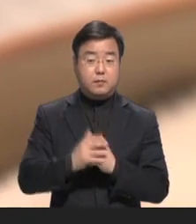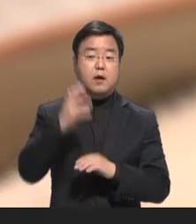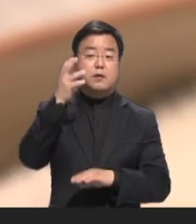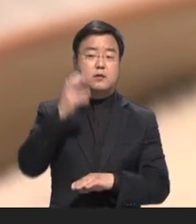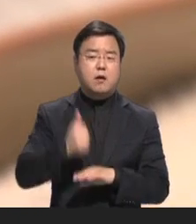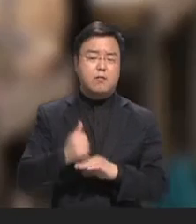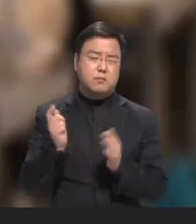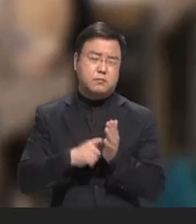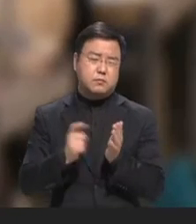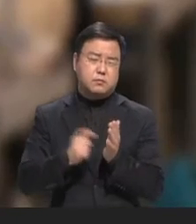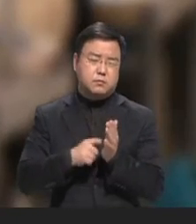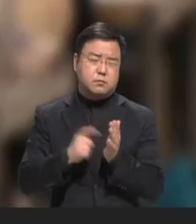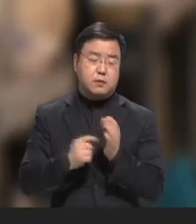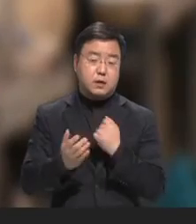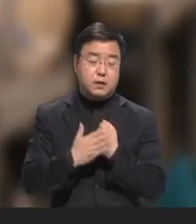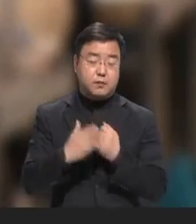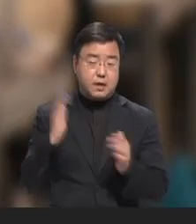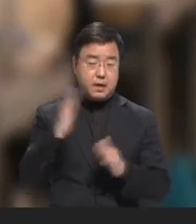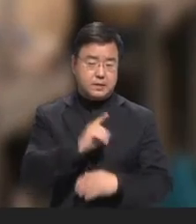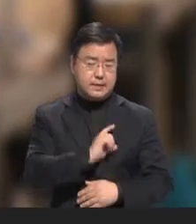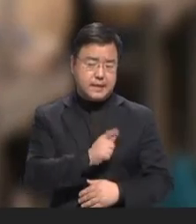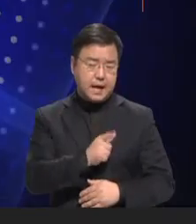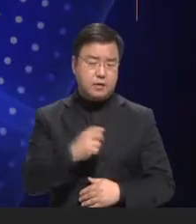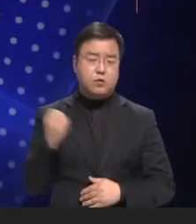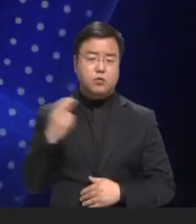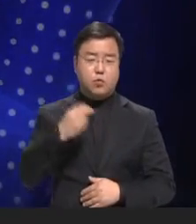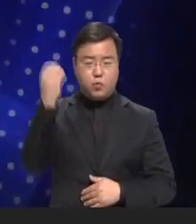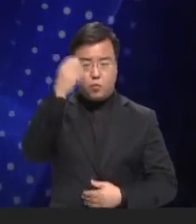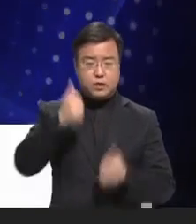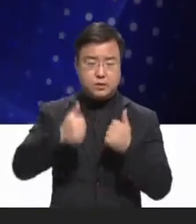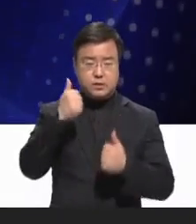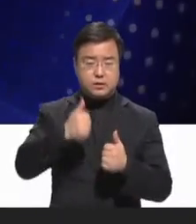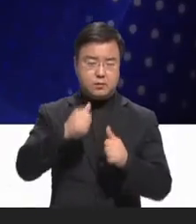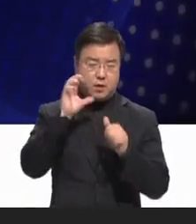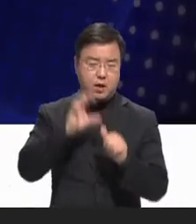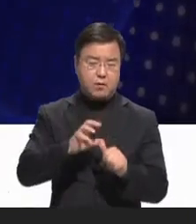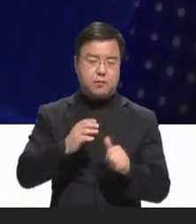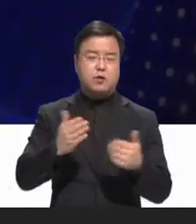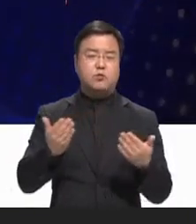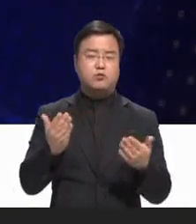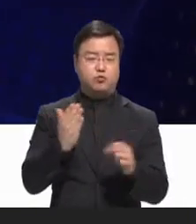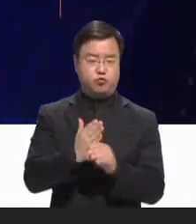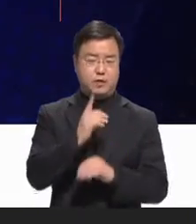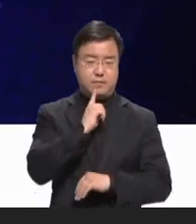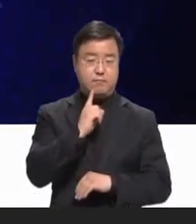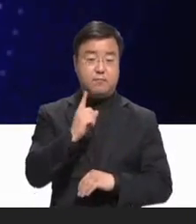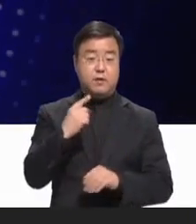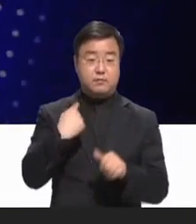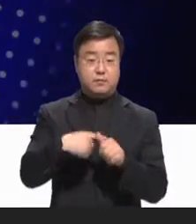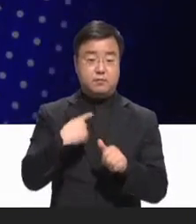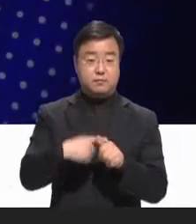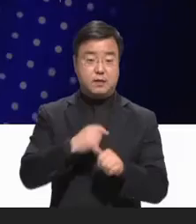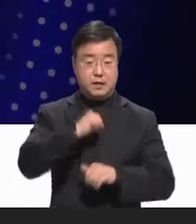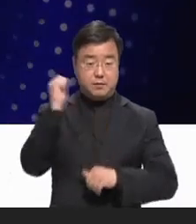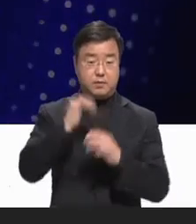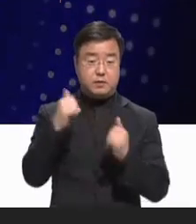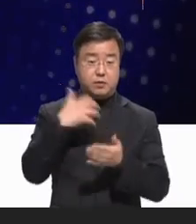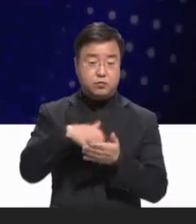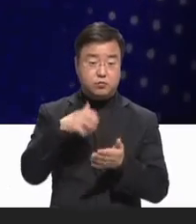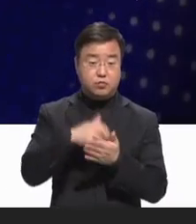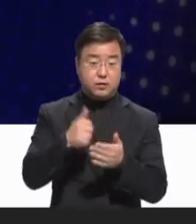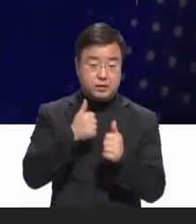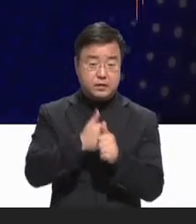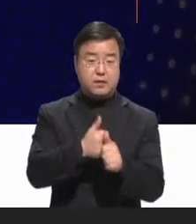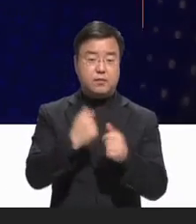고시와 자격증 따기에 내몰고 있다는 비판도 나옵니다. 합격자 수에 따라서 대학이 사유를 대는 기류에 대학이